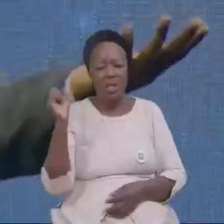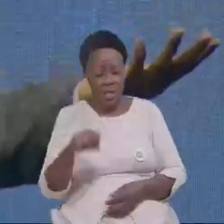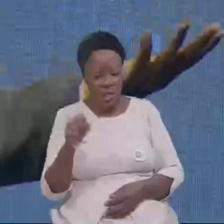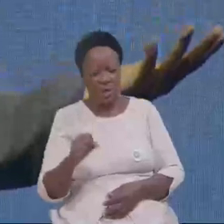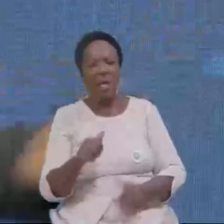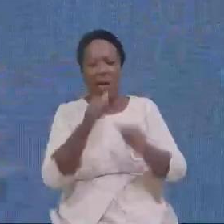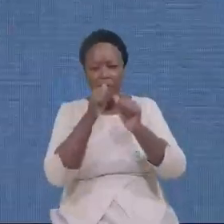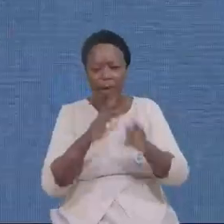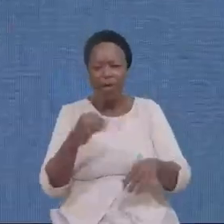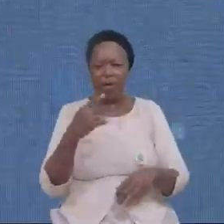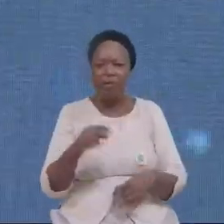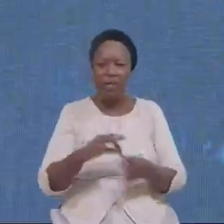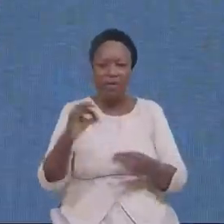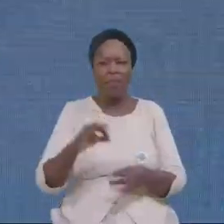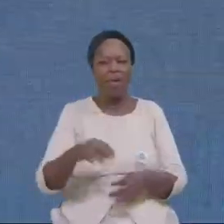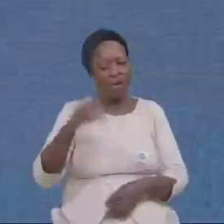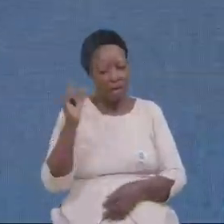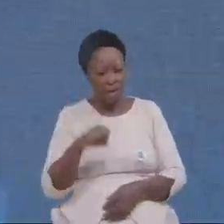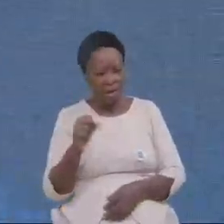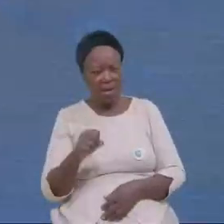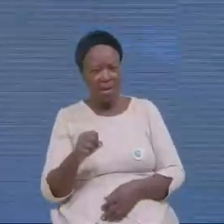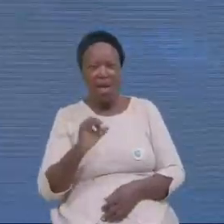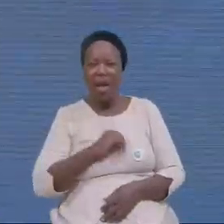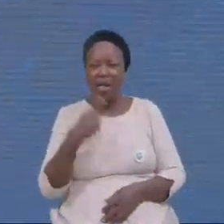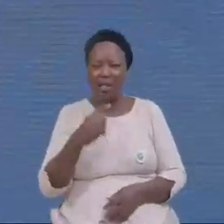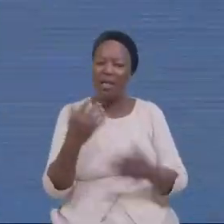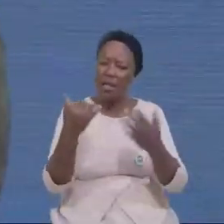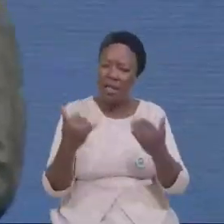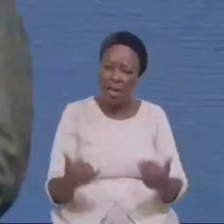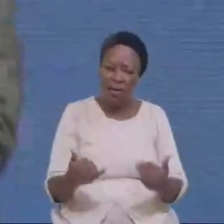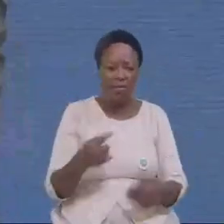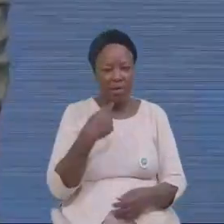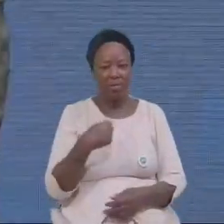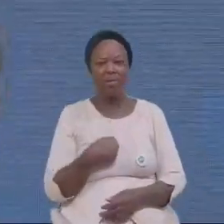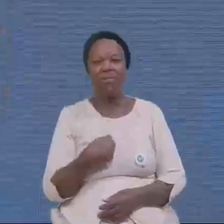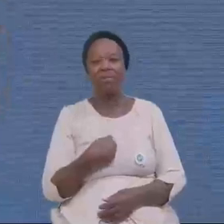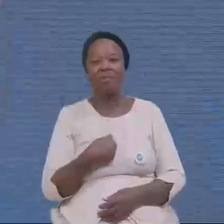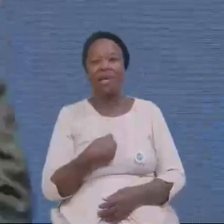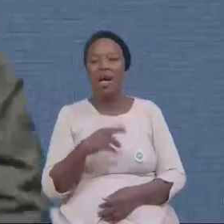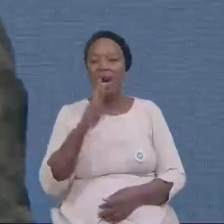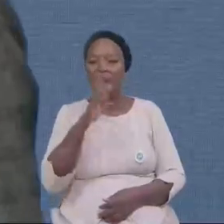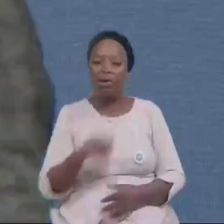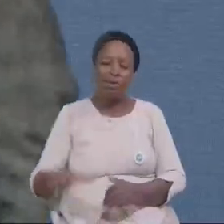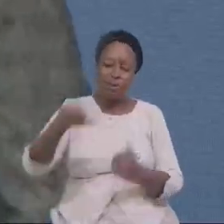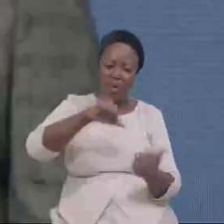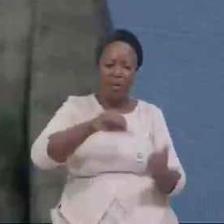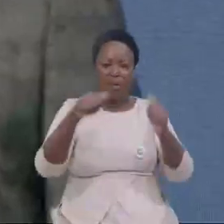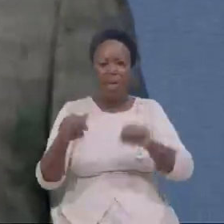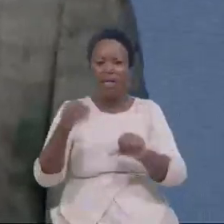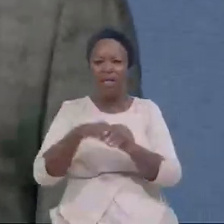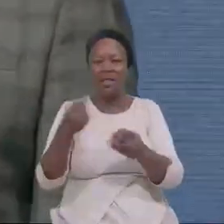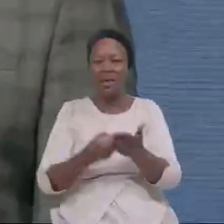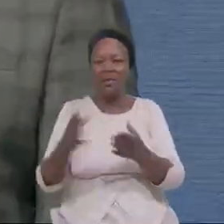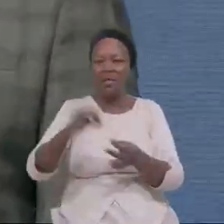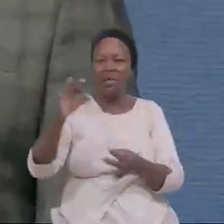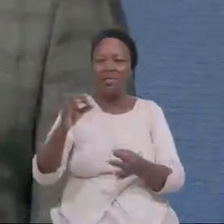Béni de l'Esprit? Oui. Et je dis maintenant, dis-moi, est-ce que tu es baptisé du Saint-Esprit